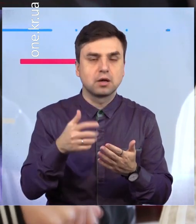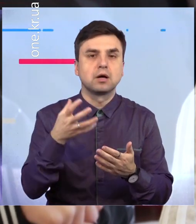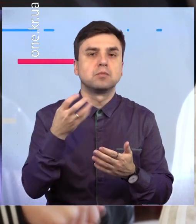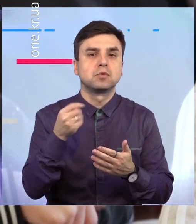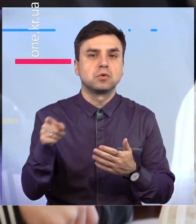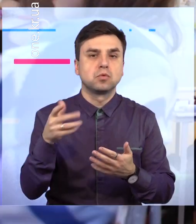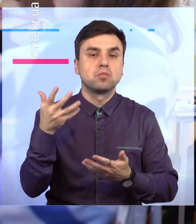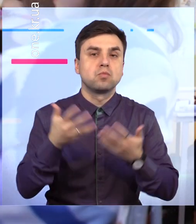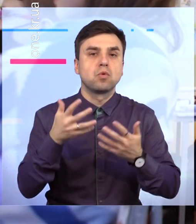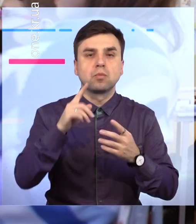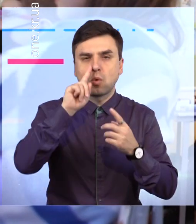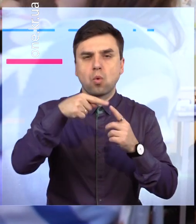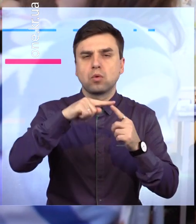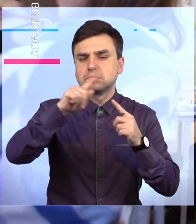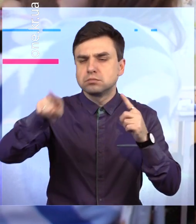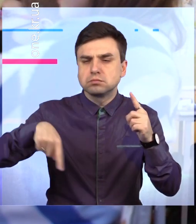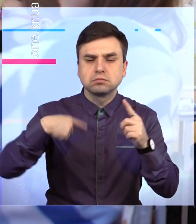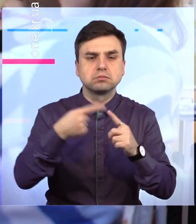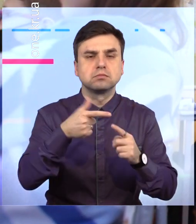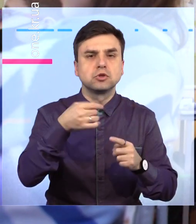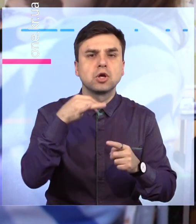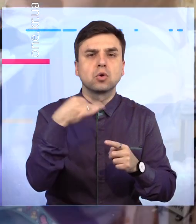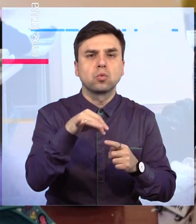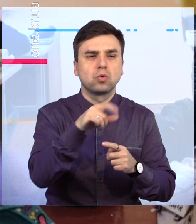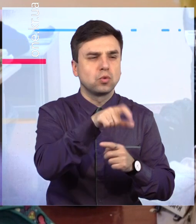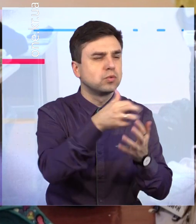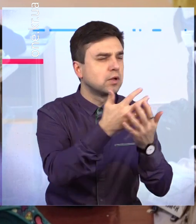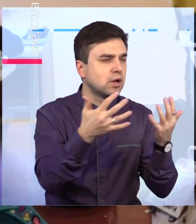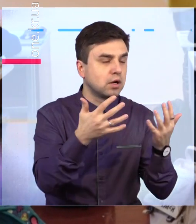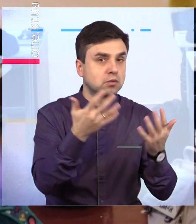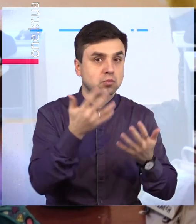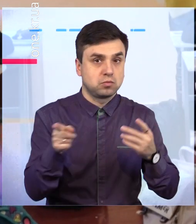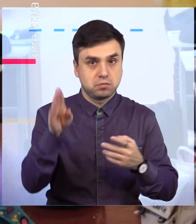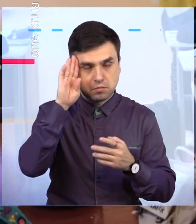«Герой рятівник року». Олександр Фефілатів, Борис Торохтій, Максим Мурашов, Владислав